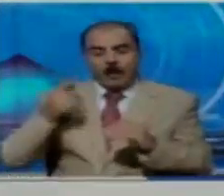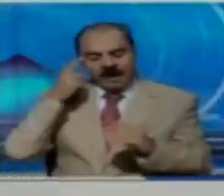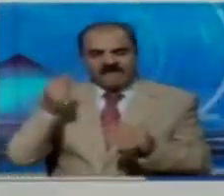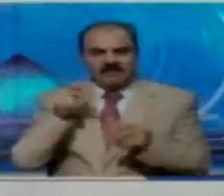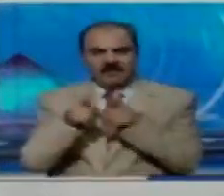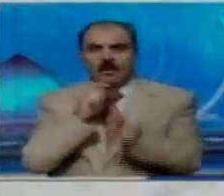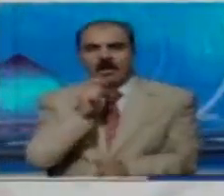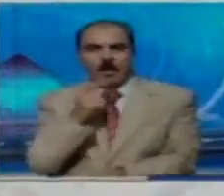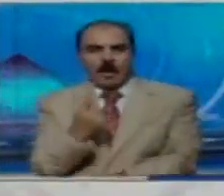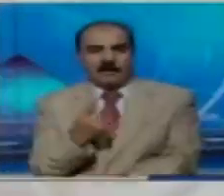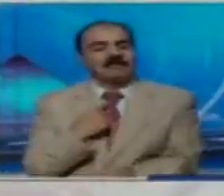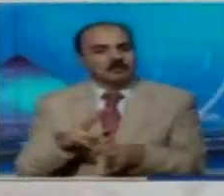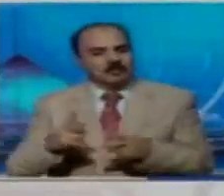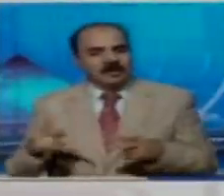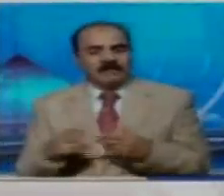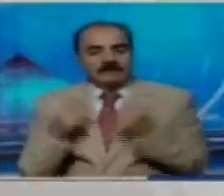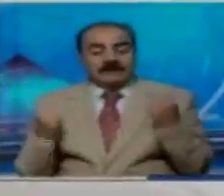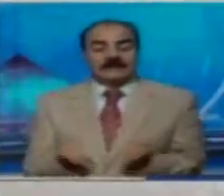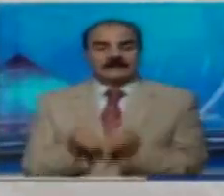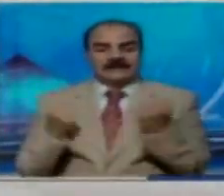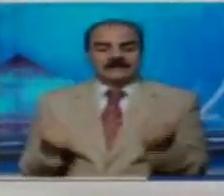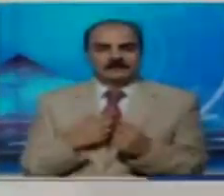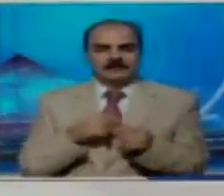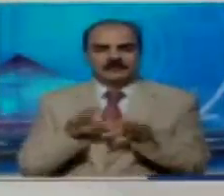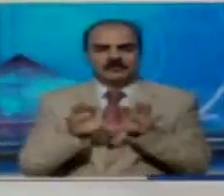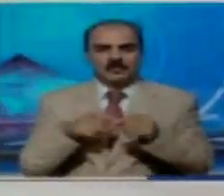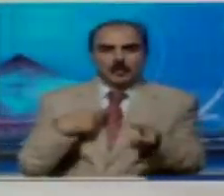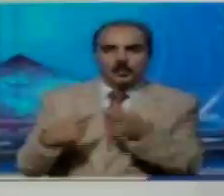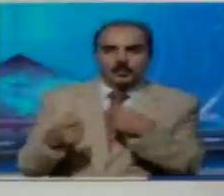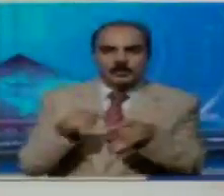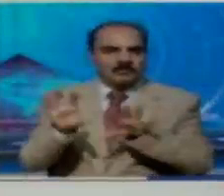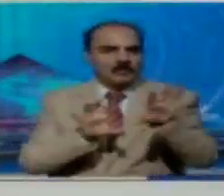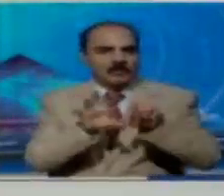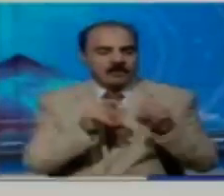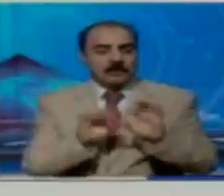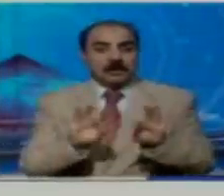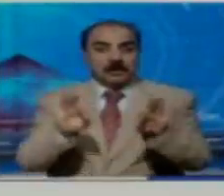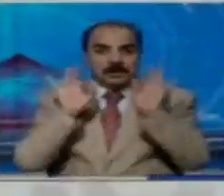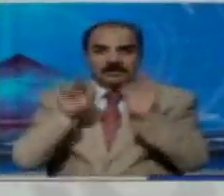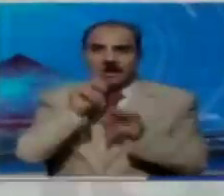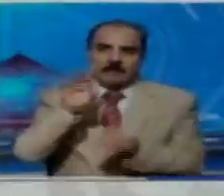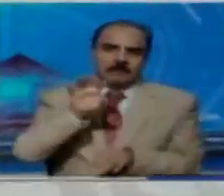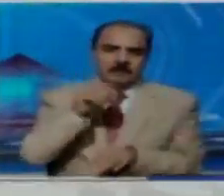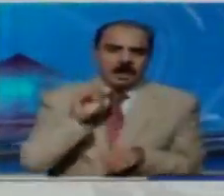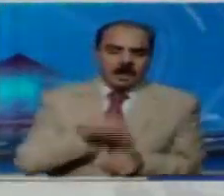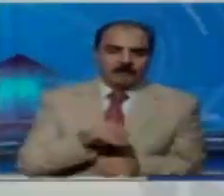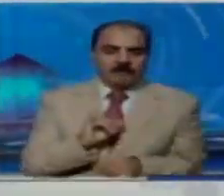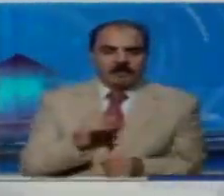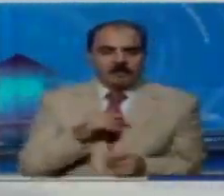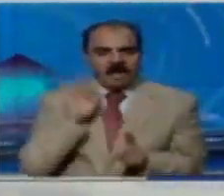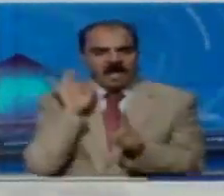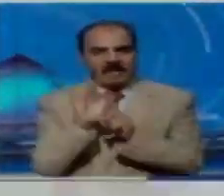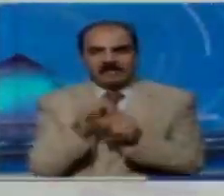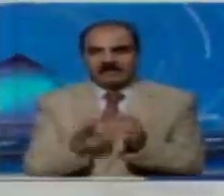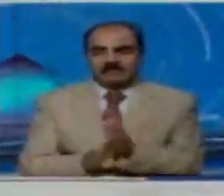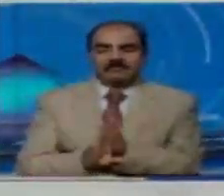يكون بيدرسه. التدريب المستمر على احدث التقنيات الحديثه في المجال الاعلامي احد اهم الأهداف